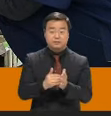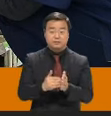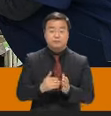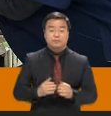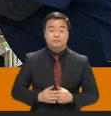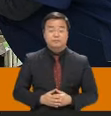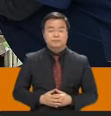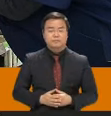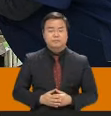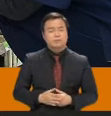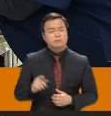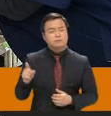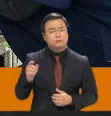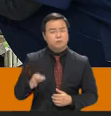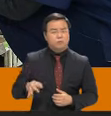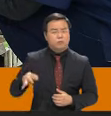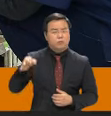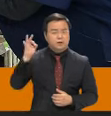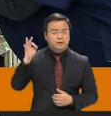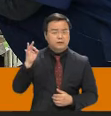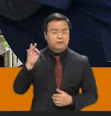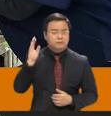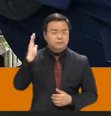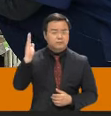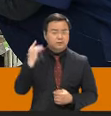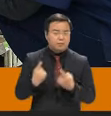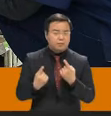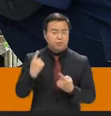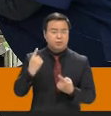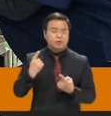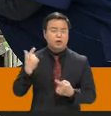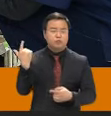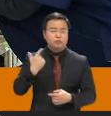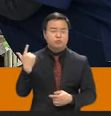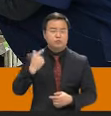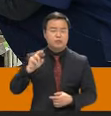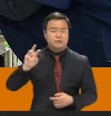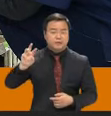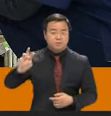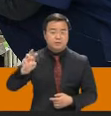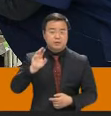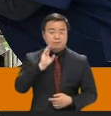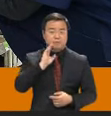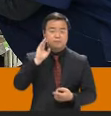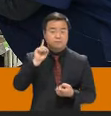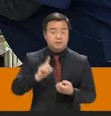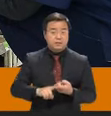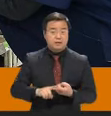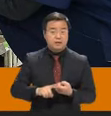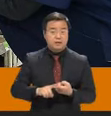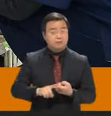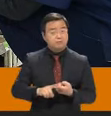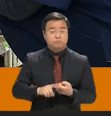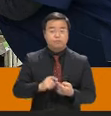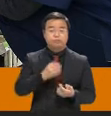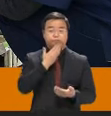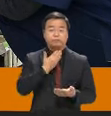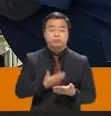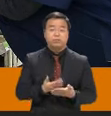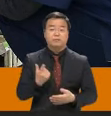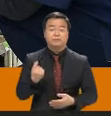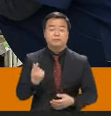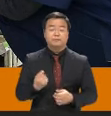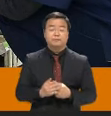그런데 이 올랐다는 사실보다는 6,030원, 이게 적정 수준인지가 더 중요하겠죠. 이수민